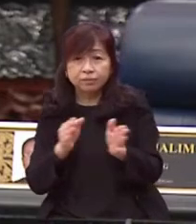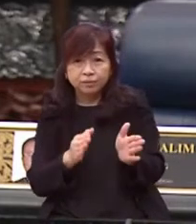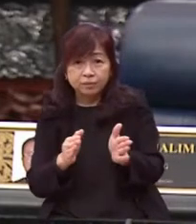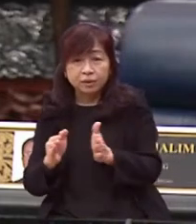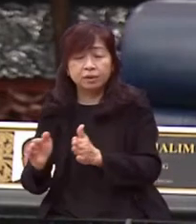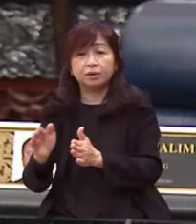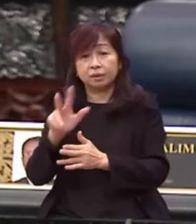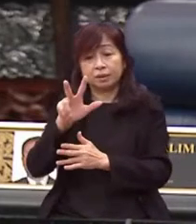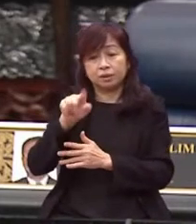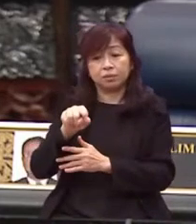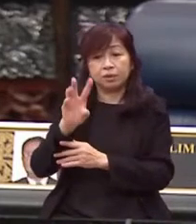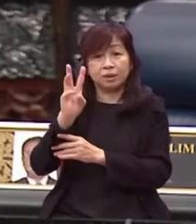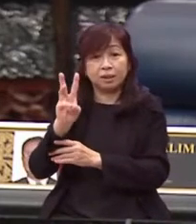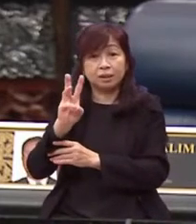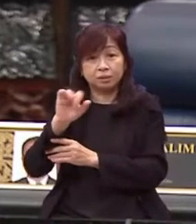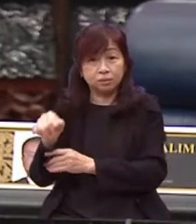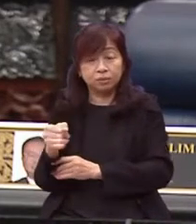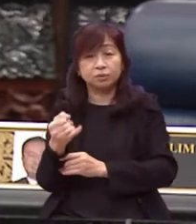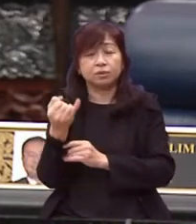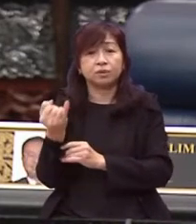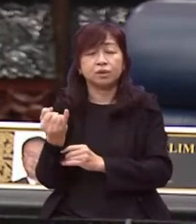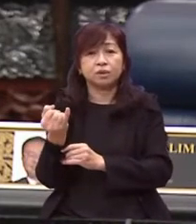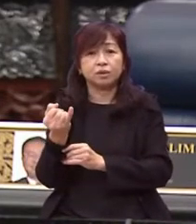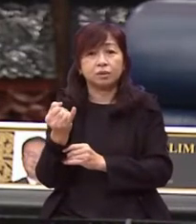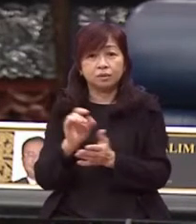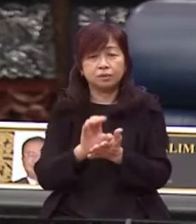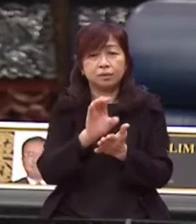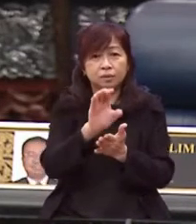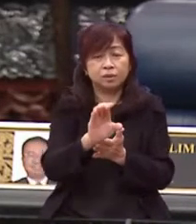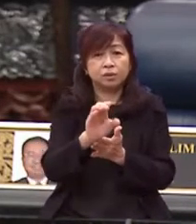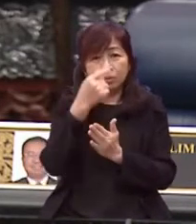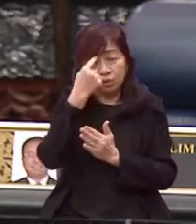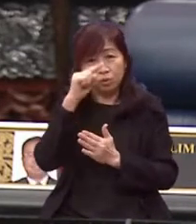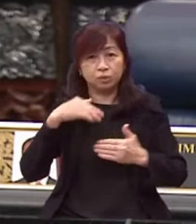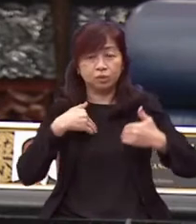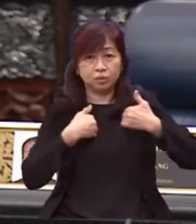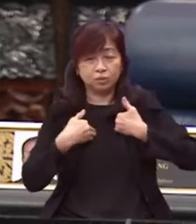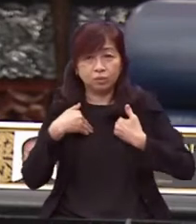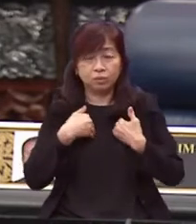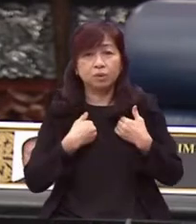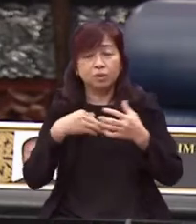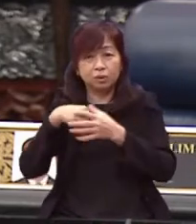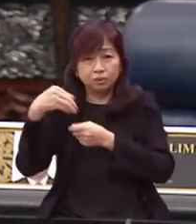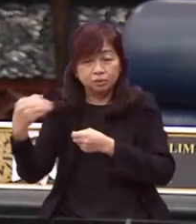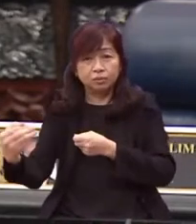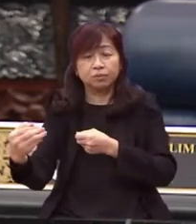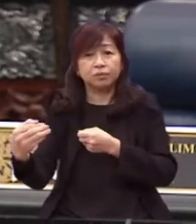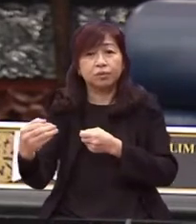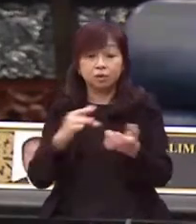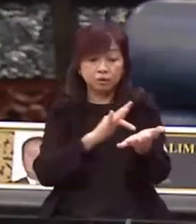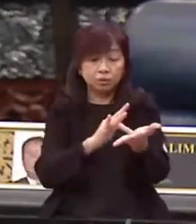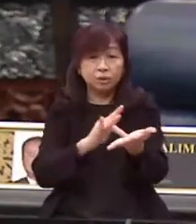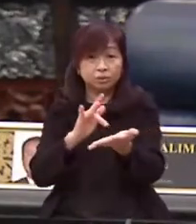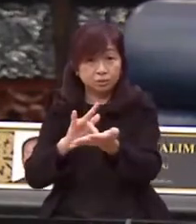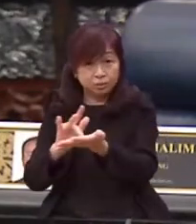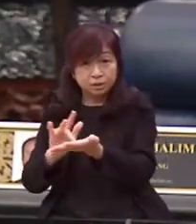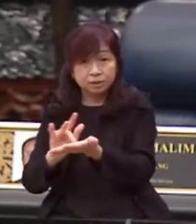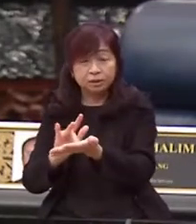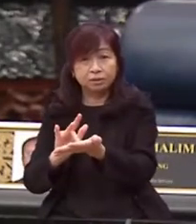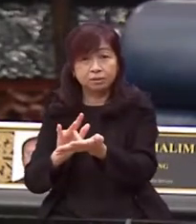36 juta Ringgit bagi menampung cost makanan hidupkan dia pengurusan khas Bendri dan ubat-ubatan